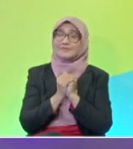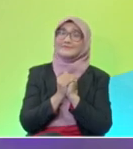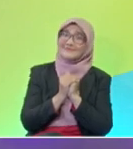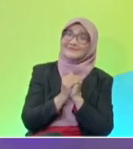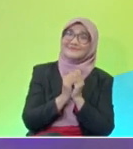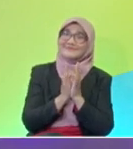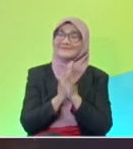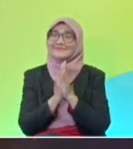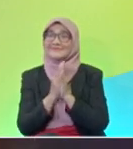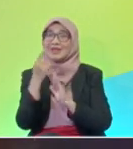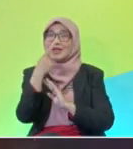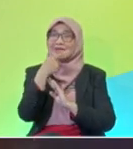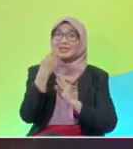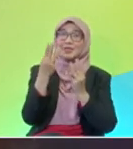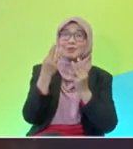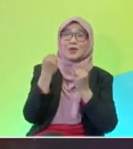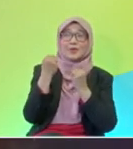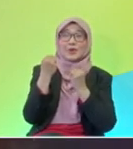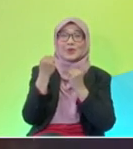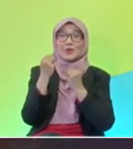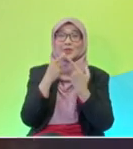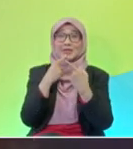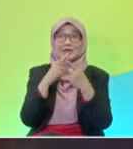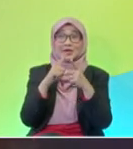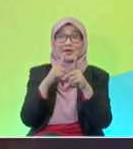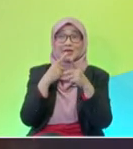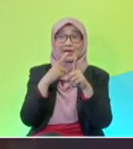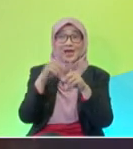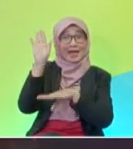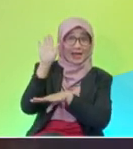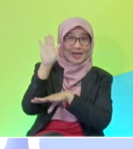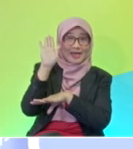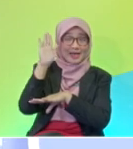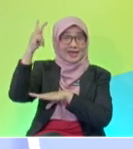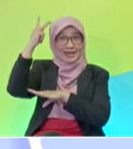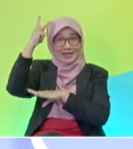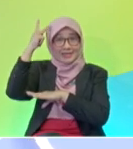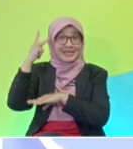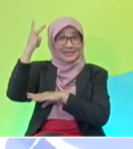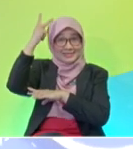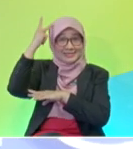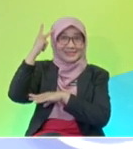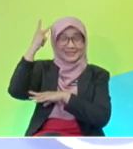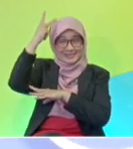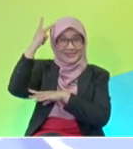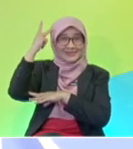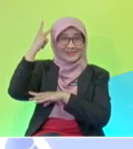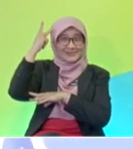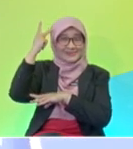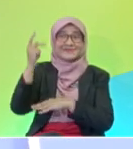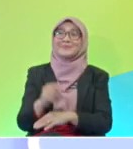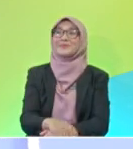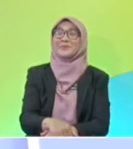tadi siapa Nak Cuba Jawab dulu siapa Nak Cuba jawab angkat tangan angkat tangan Cikgu nampak kalish angkat tangan dahulu silakan